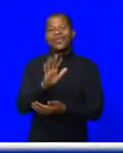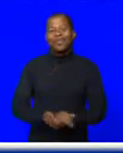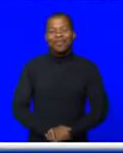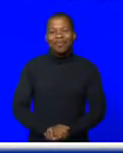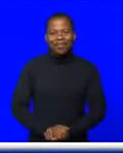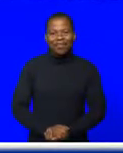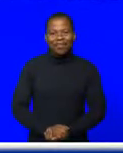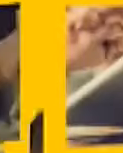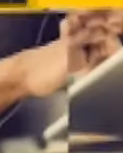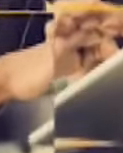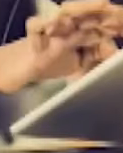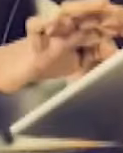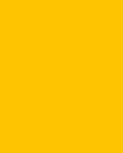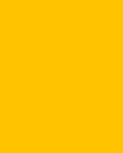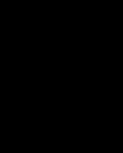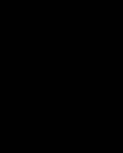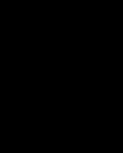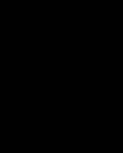nkwane.